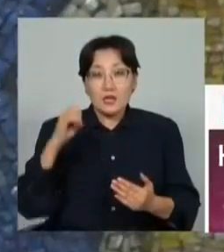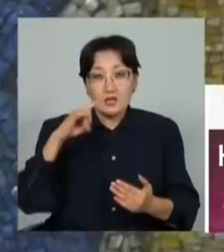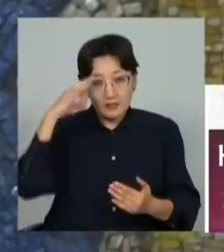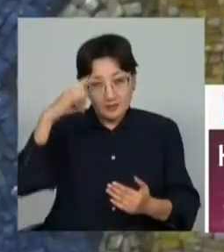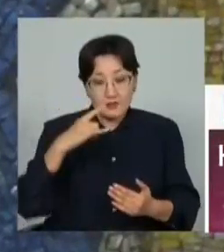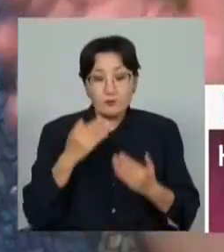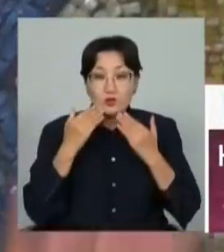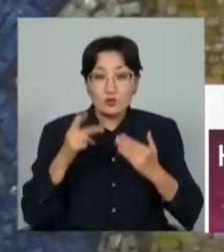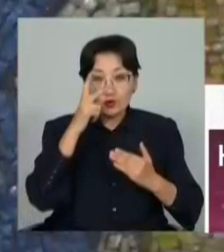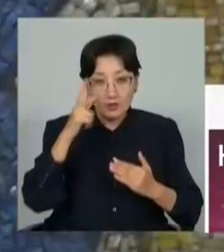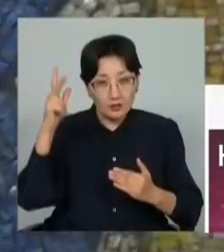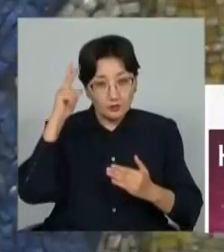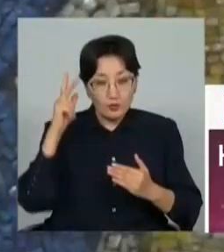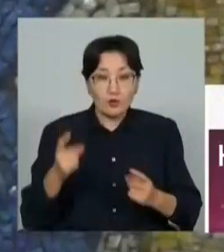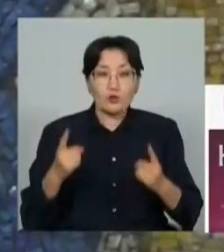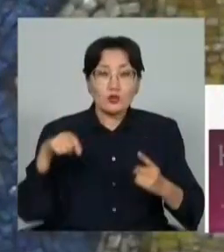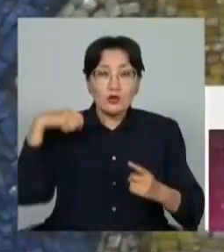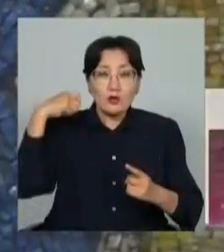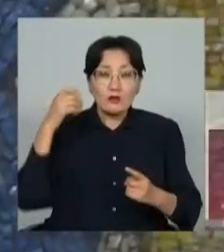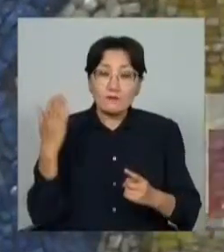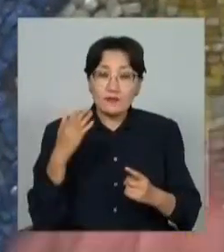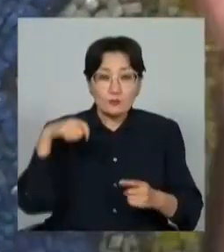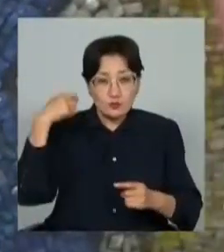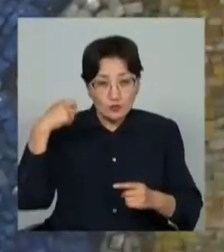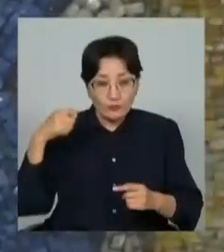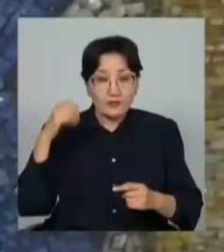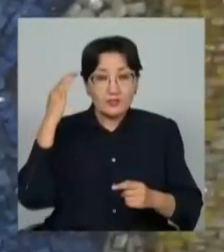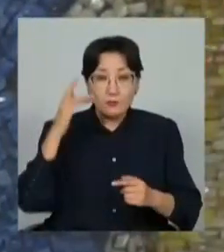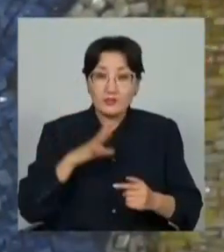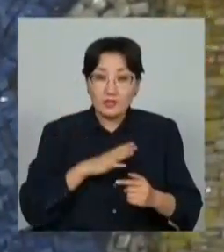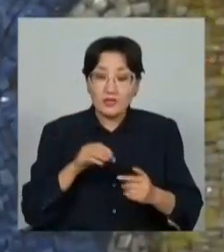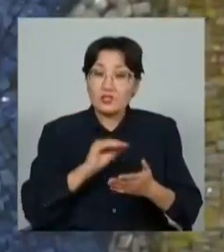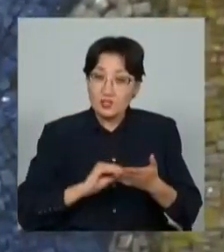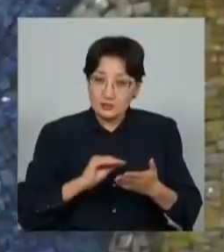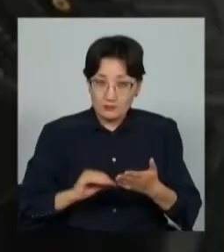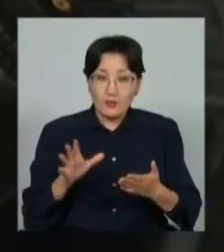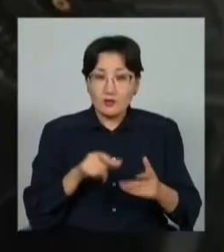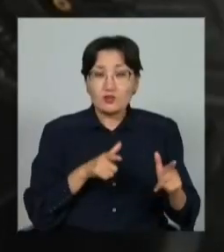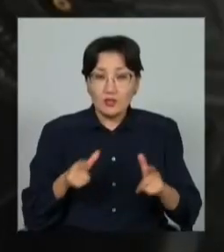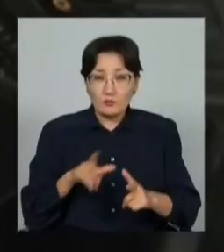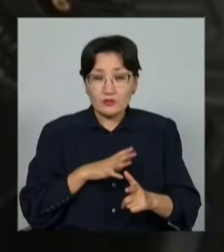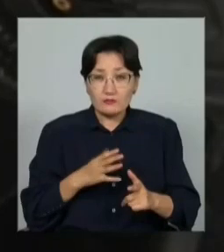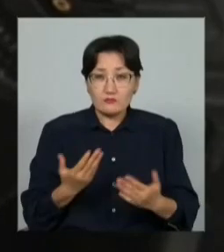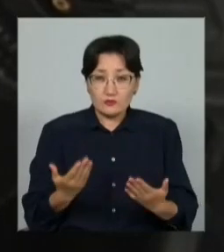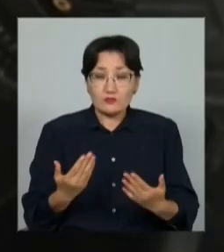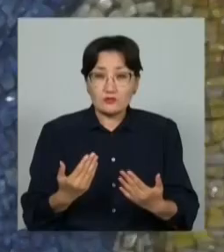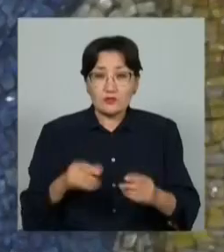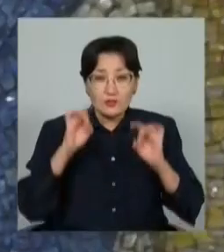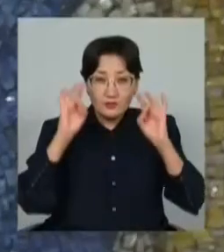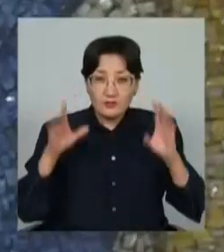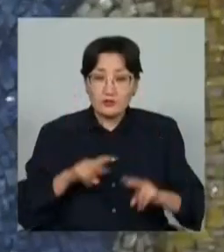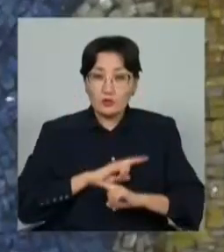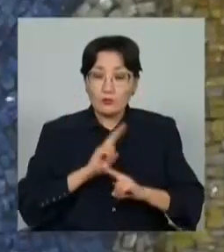туралы үлкен бір фильм түсірем деп армандап жүреді. Сценарийі дайын болатын. Міне көріңіз бұны ажал. Ол кісі енді